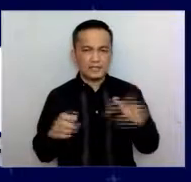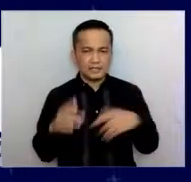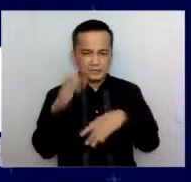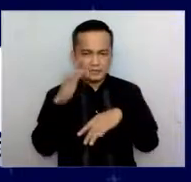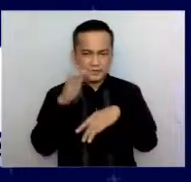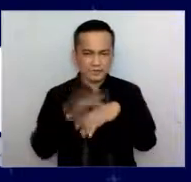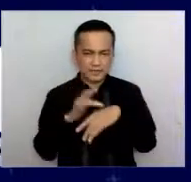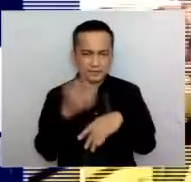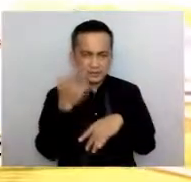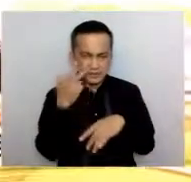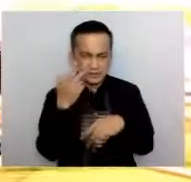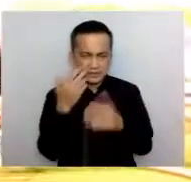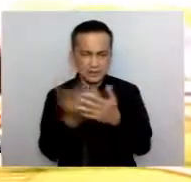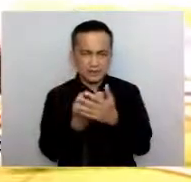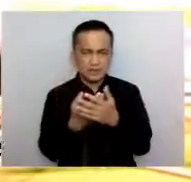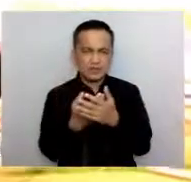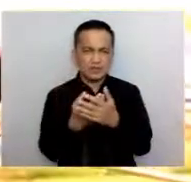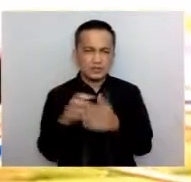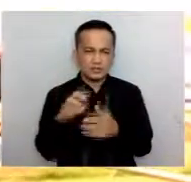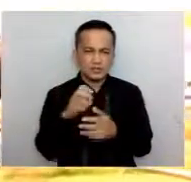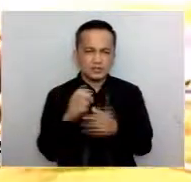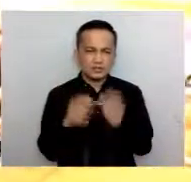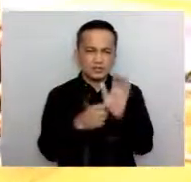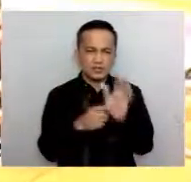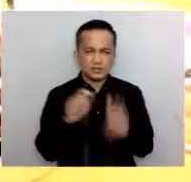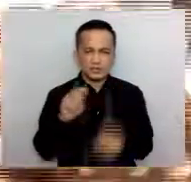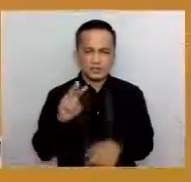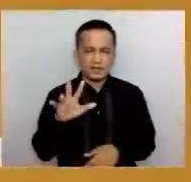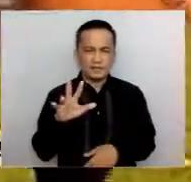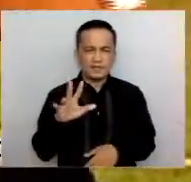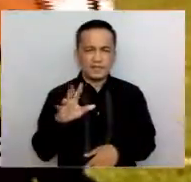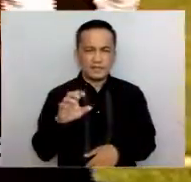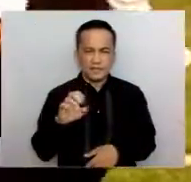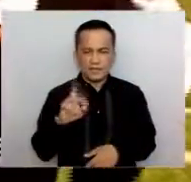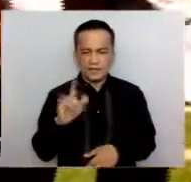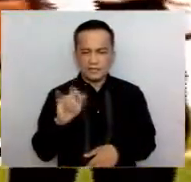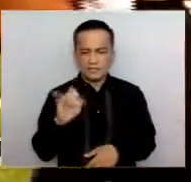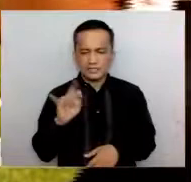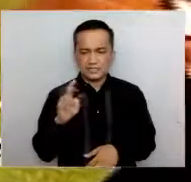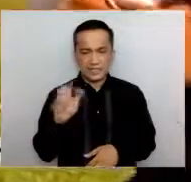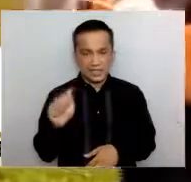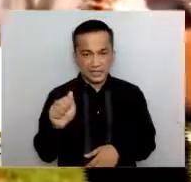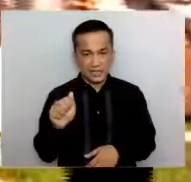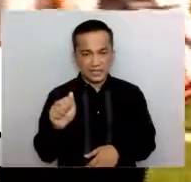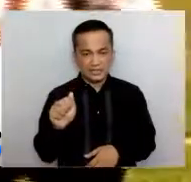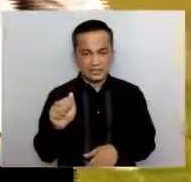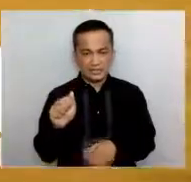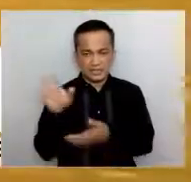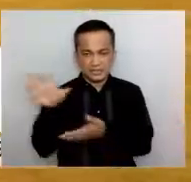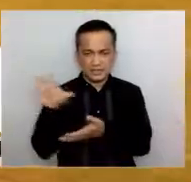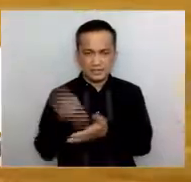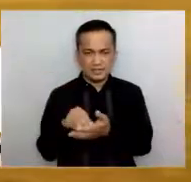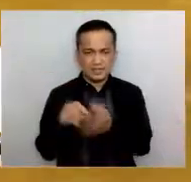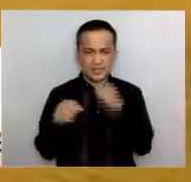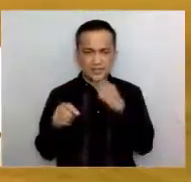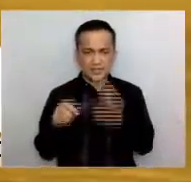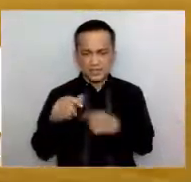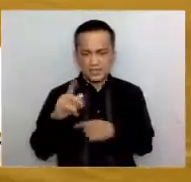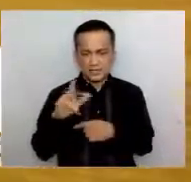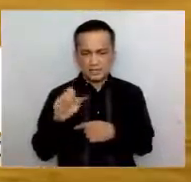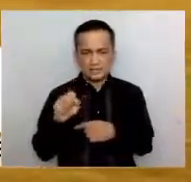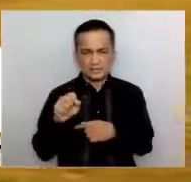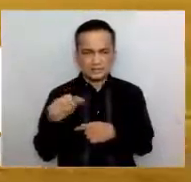pinakabagong travel talk show ng TV5 na Lakwatsika. Dinayo ni na K at Ethel ang Angeles Flying Club